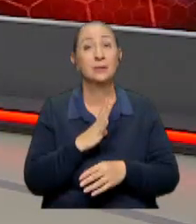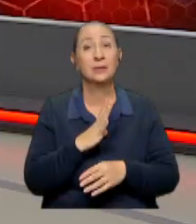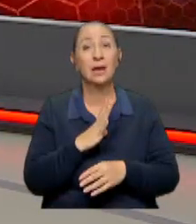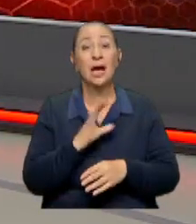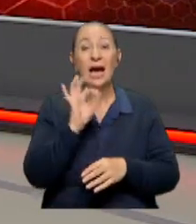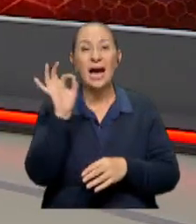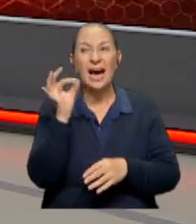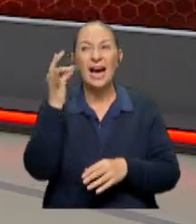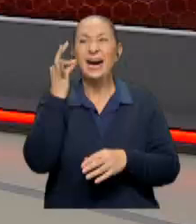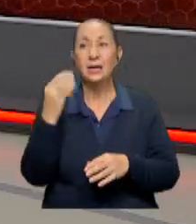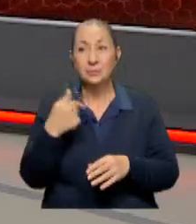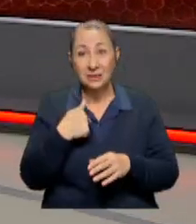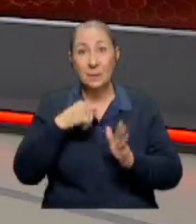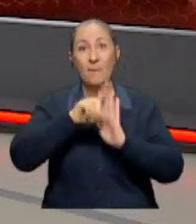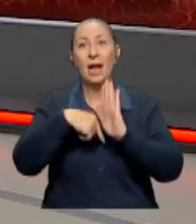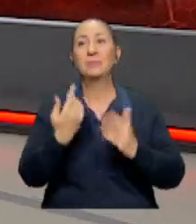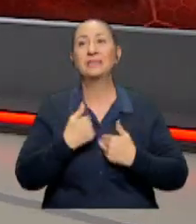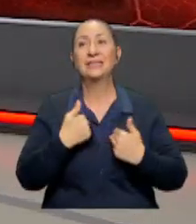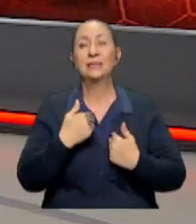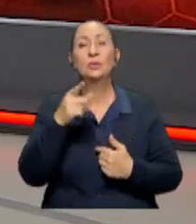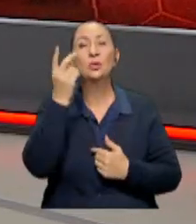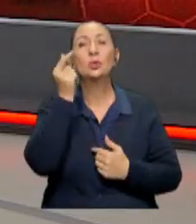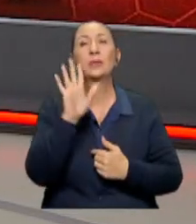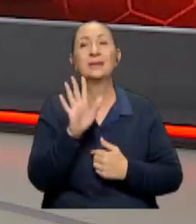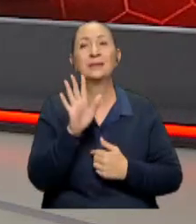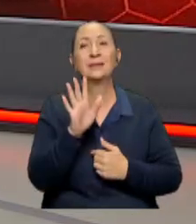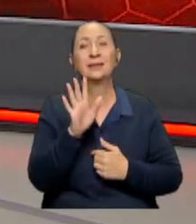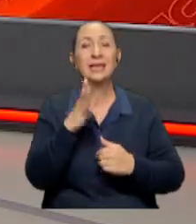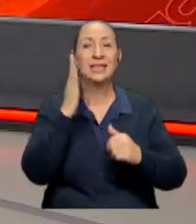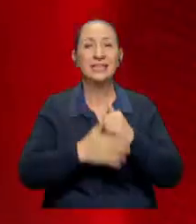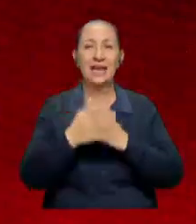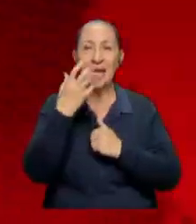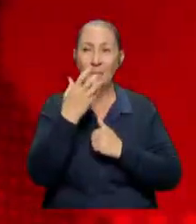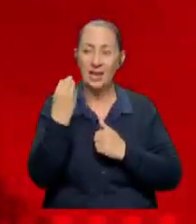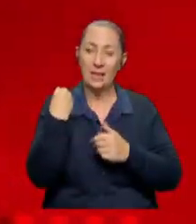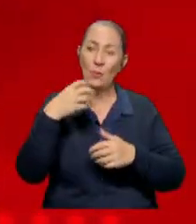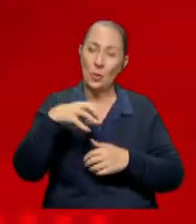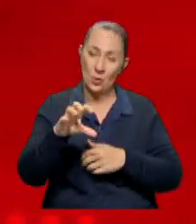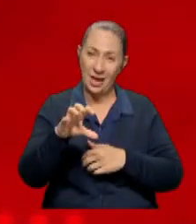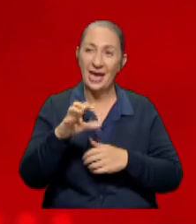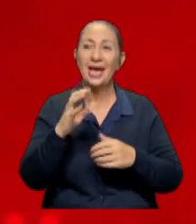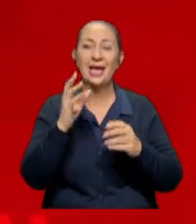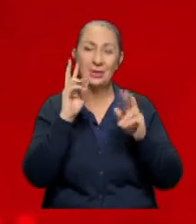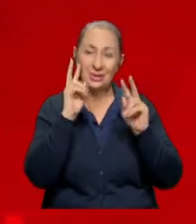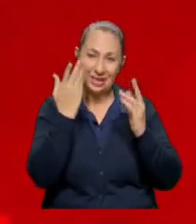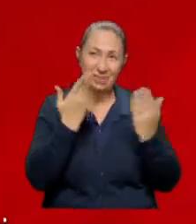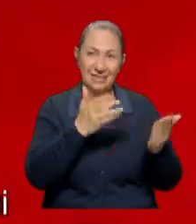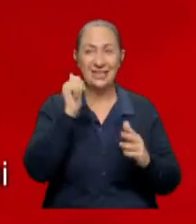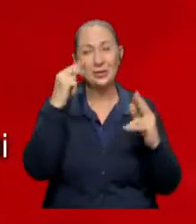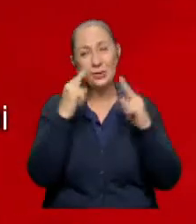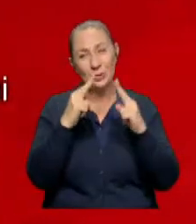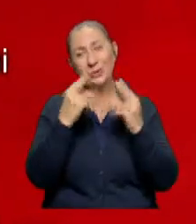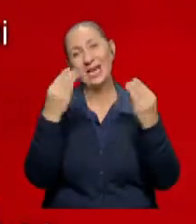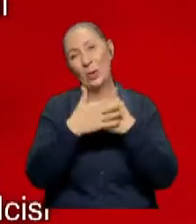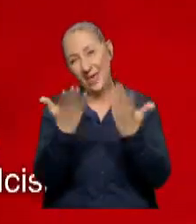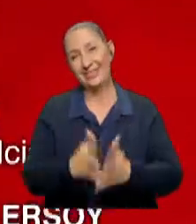Arı biziz, bal bizdedir. Bunu unutmayın. Yasak Elma yeni bölümüyle karşınızda olacak. Yarın görüşmek üzere.